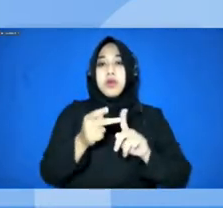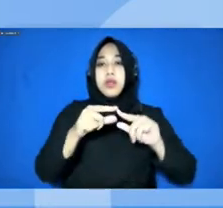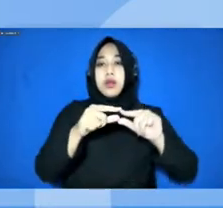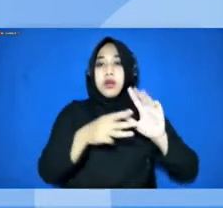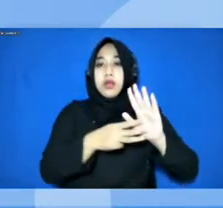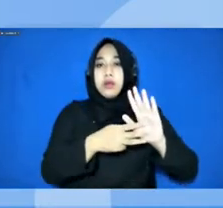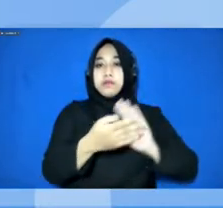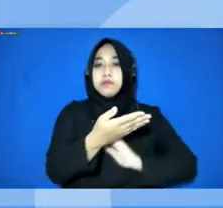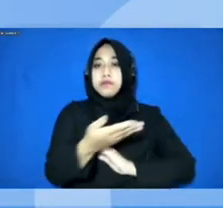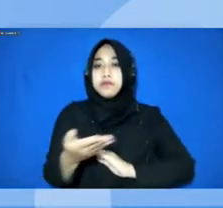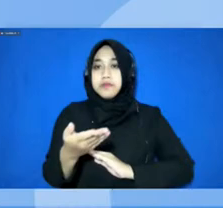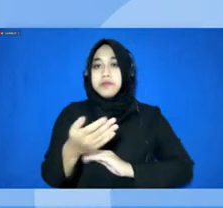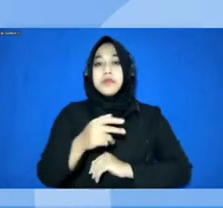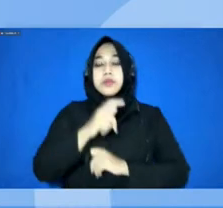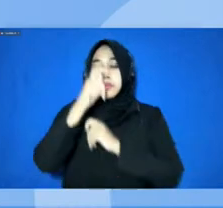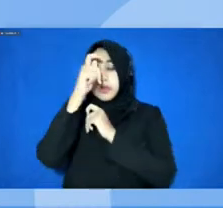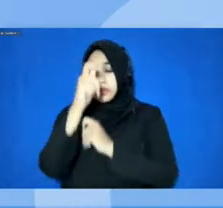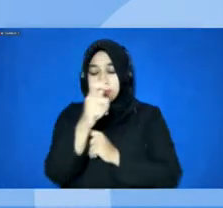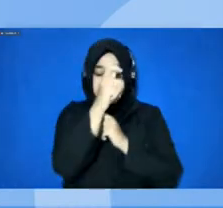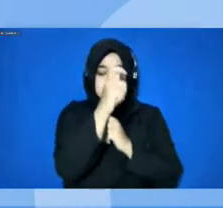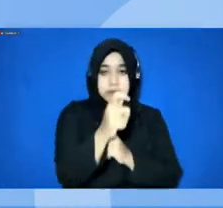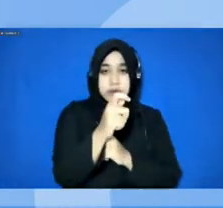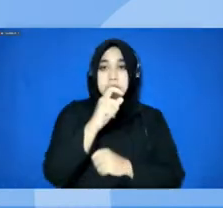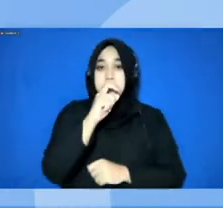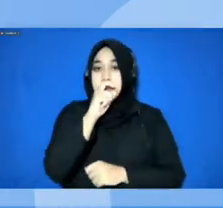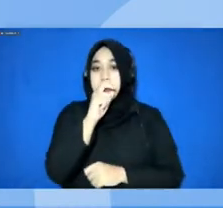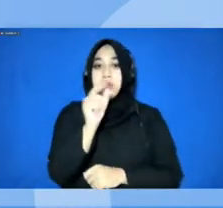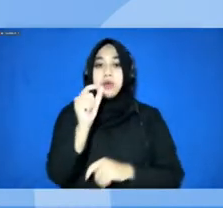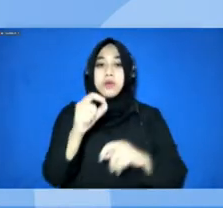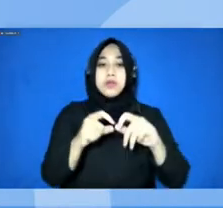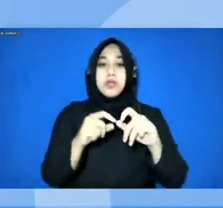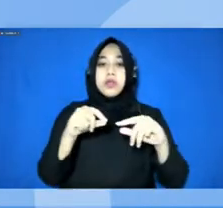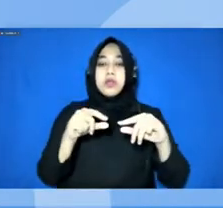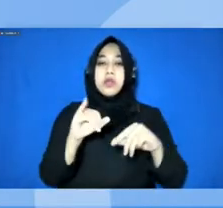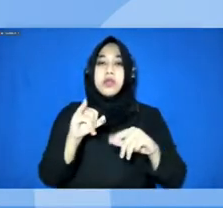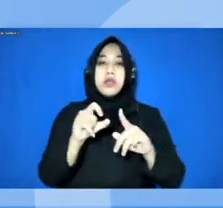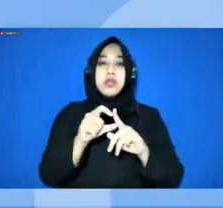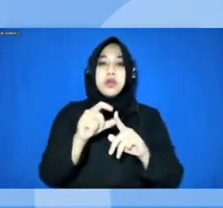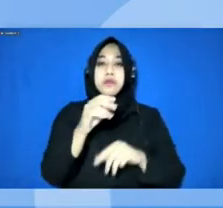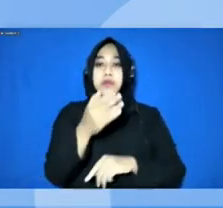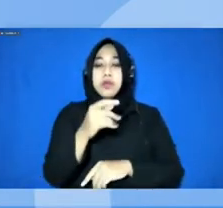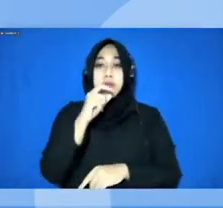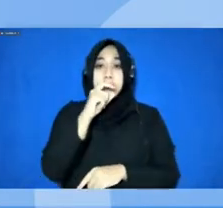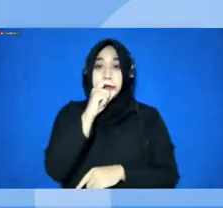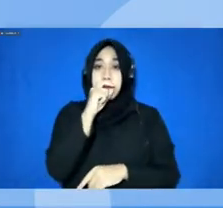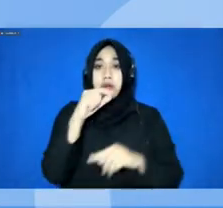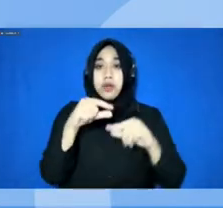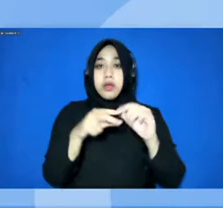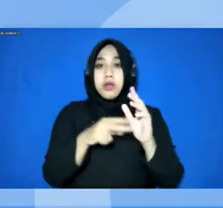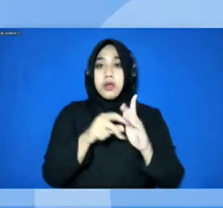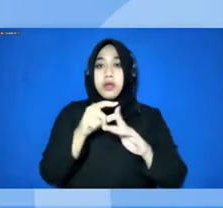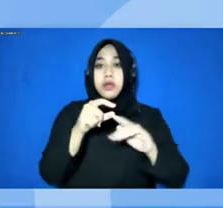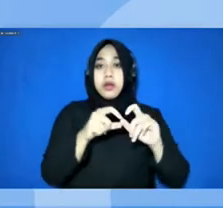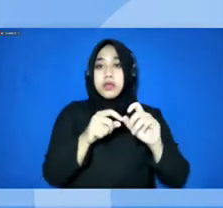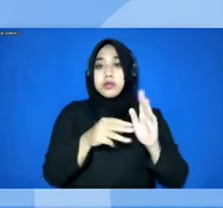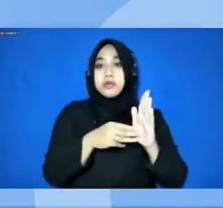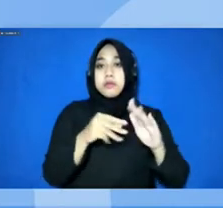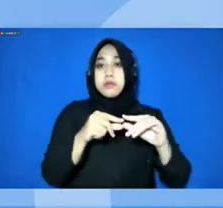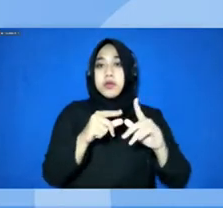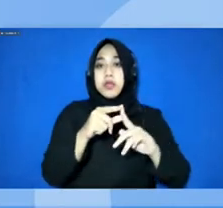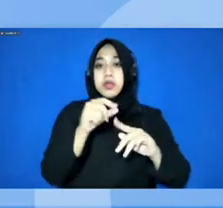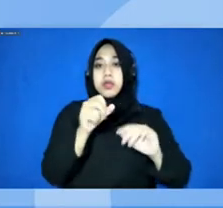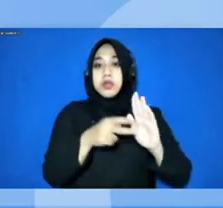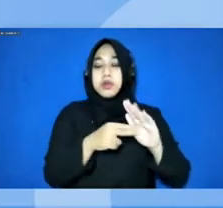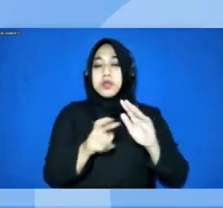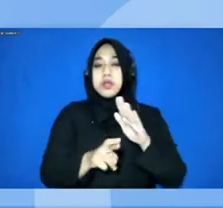kemudian juga yang kami hormati Bapak-Ibu dari USAID Indonesia, ada Bapak Andes Mantius, Deputi Direktur